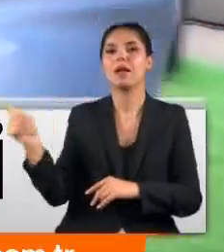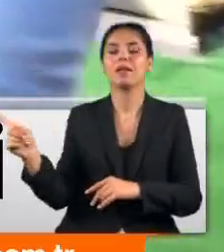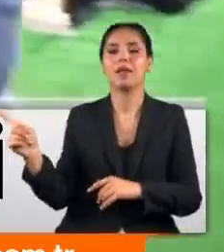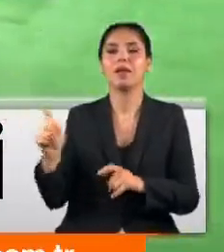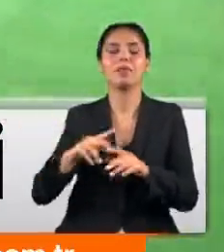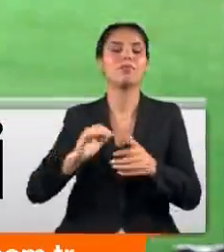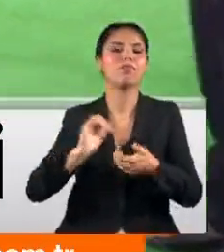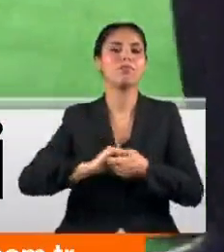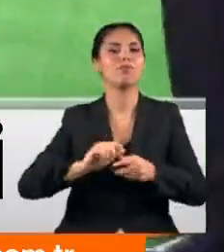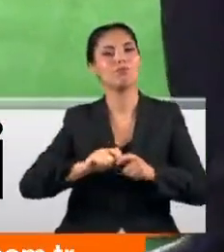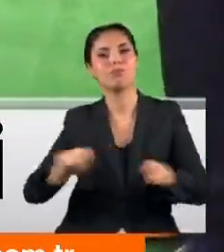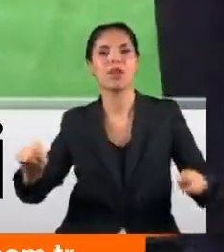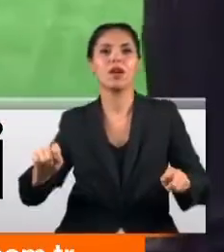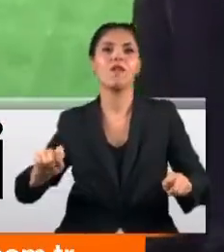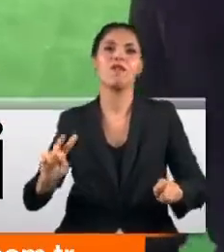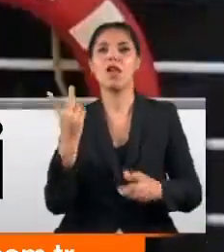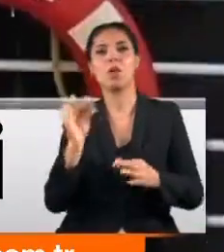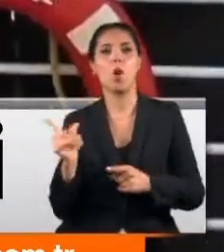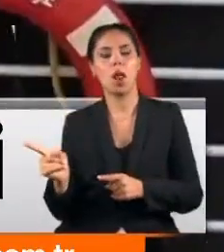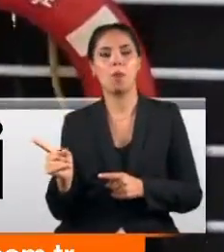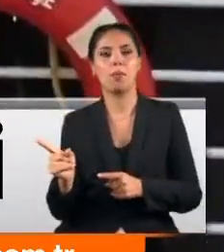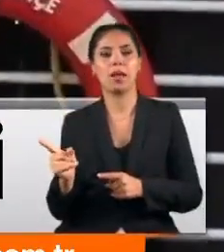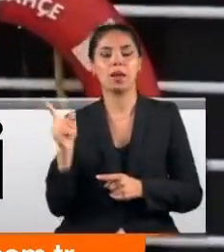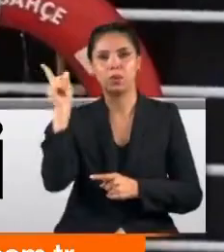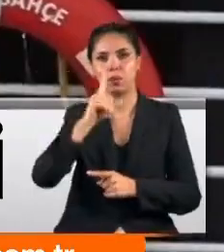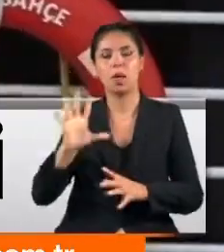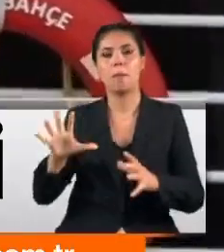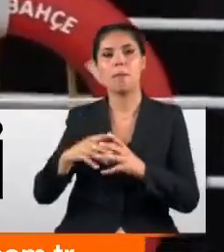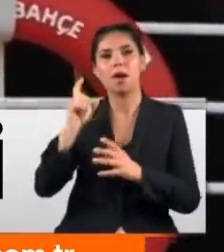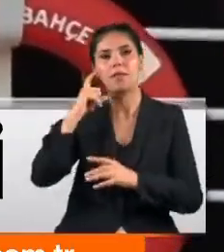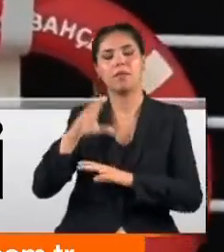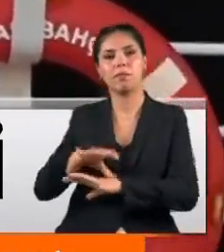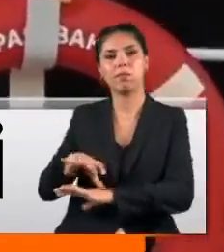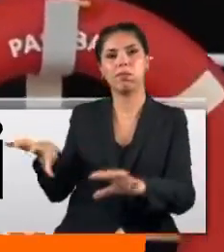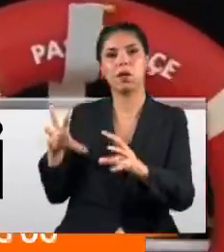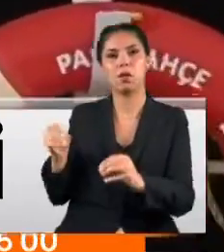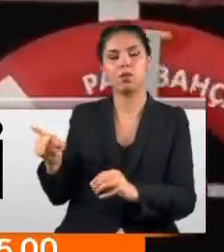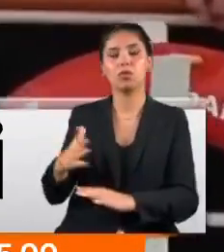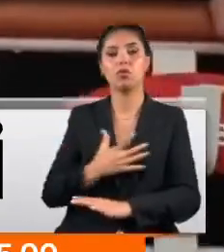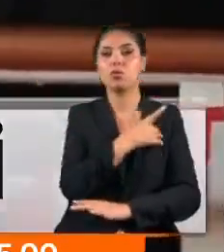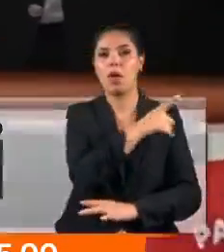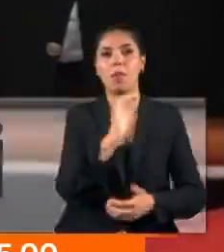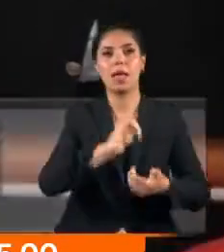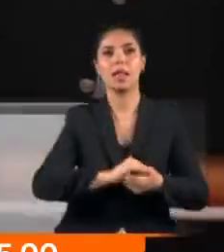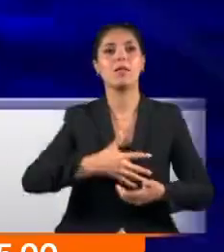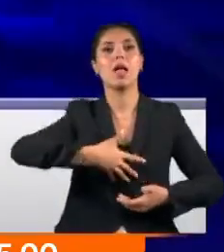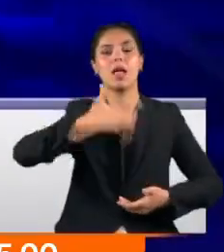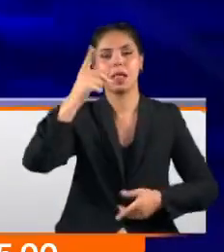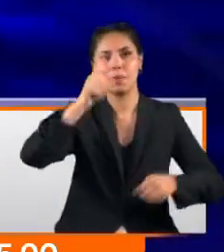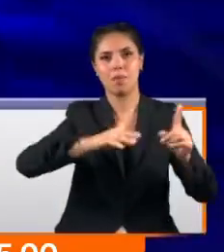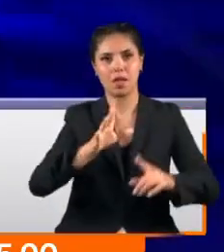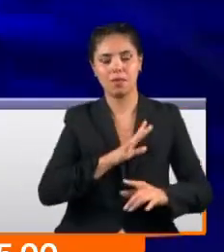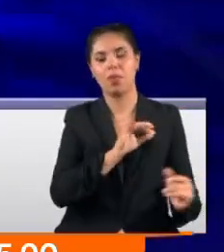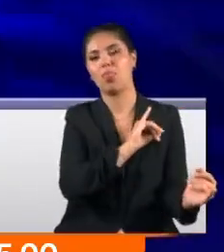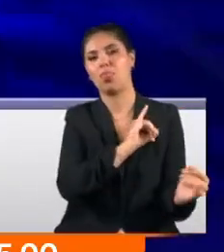yakmaktan vazgeçebileceği iddia edildi. Bu iddia partisini ikiye bölmeye yetti. CHP ile ittifaka karşı çıkanlar tepki